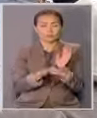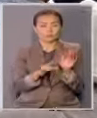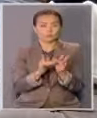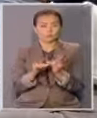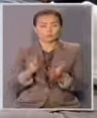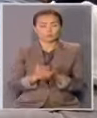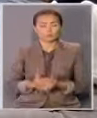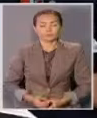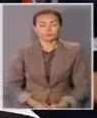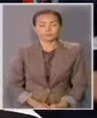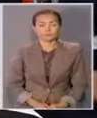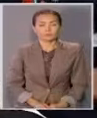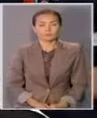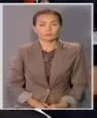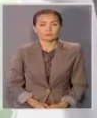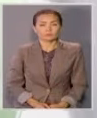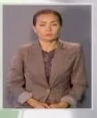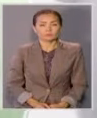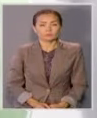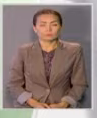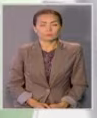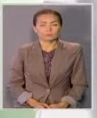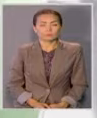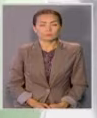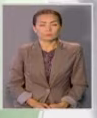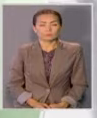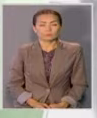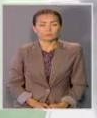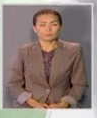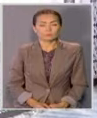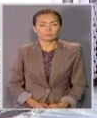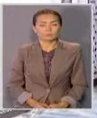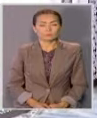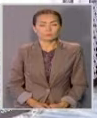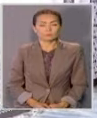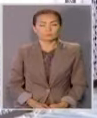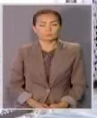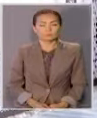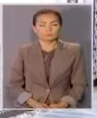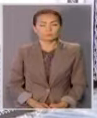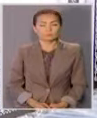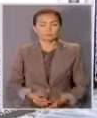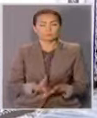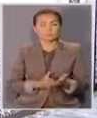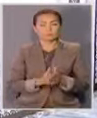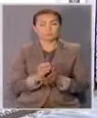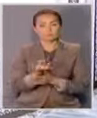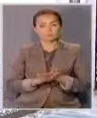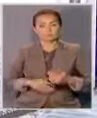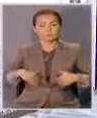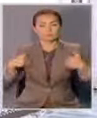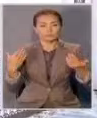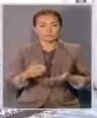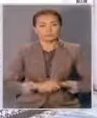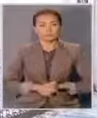мен тәхаратханасы бар. Осындай мешіттеріміз елімізде көптеп ашыла берсін, елге қызмет ете берсін. Мына